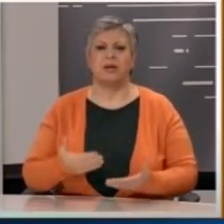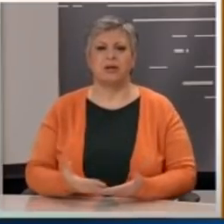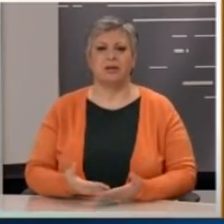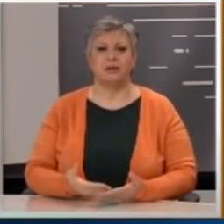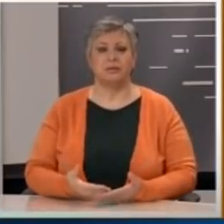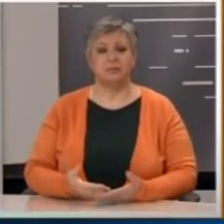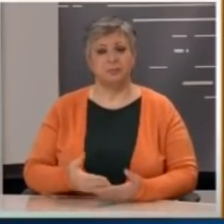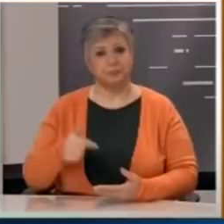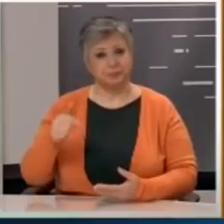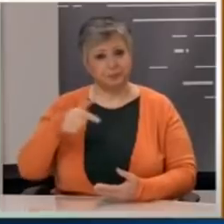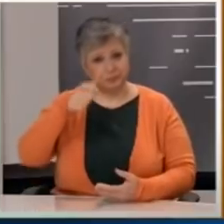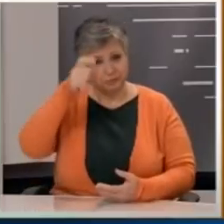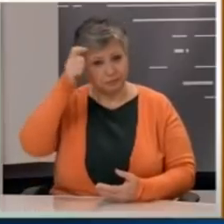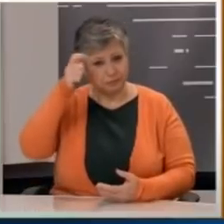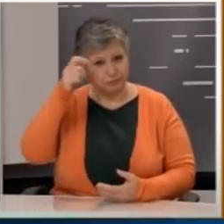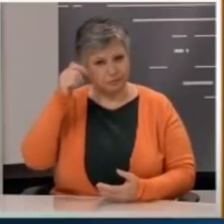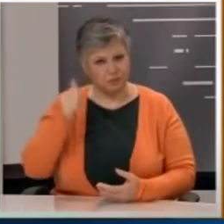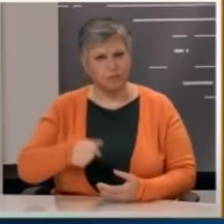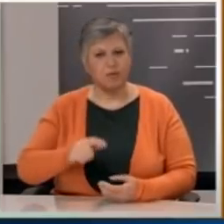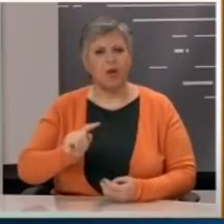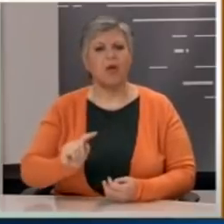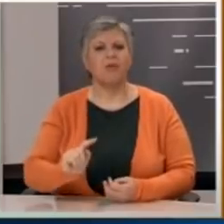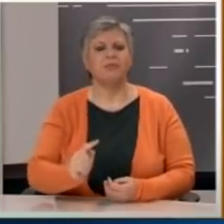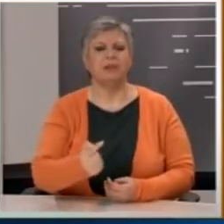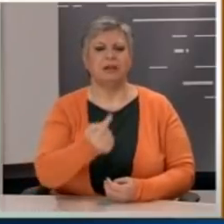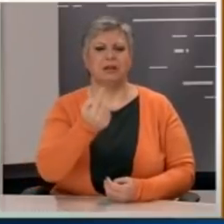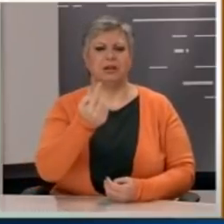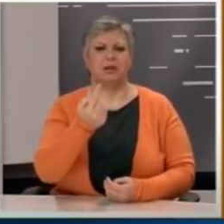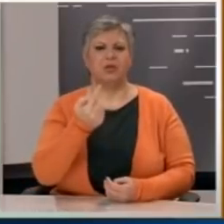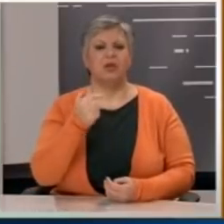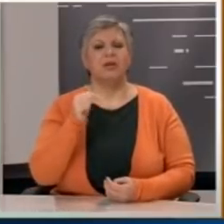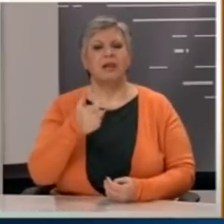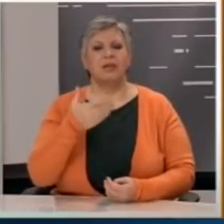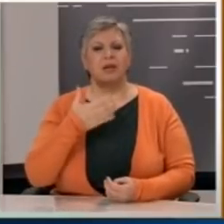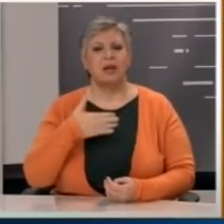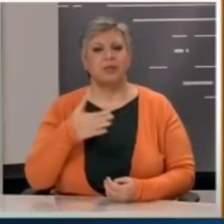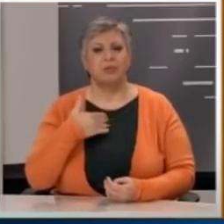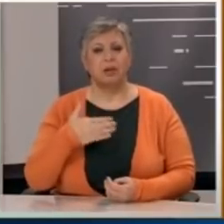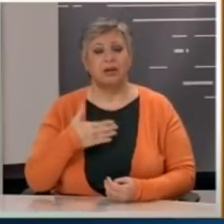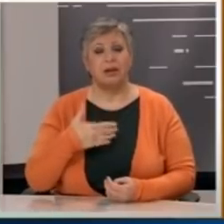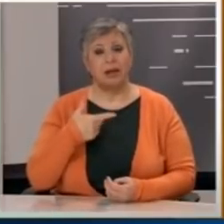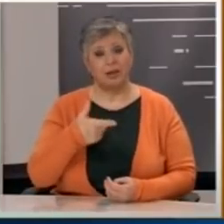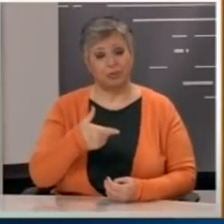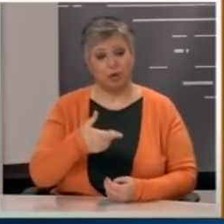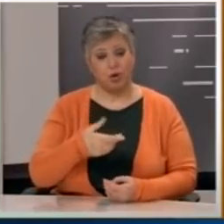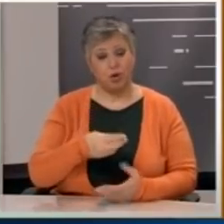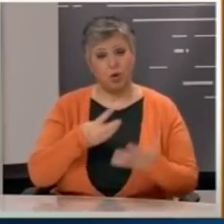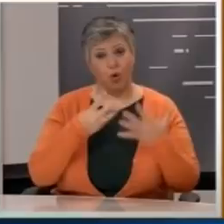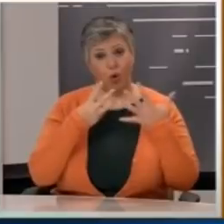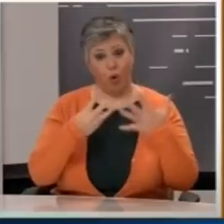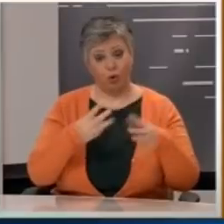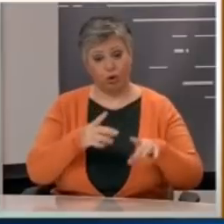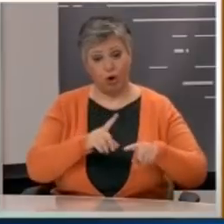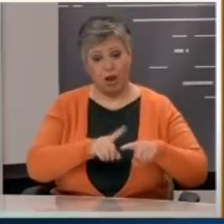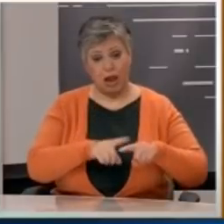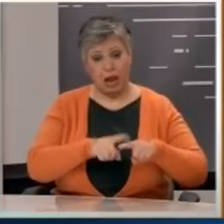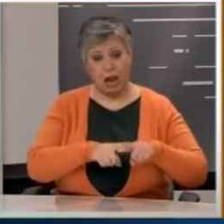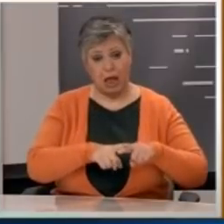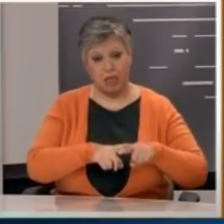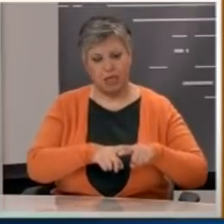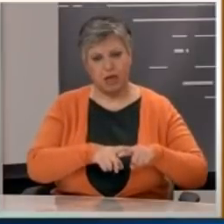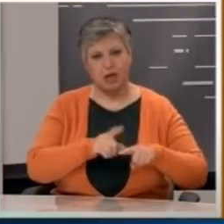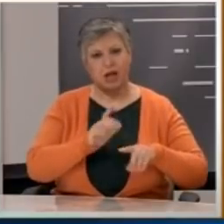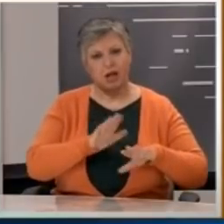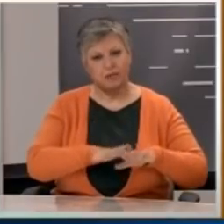Θα αφήνανε οι Τούρκοι την ευκαιρία να δημιουργήσουν συνθήκες ανταλλαξιμότητας? Θα την αφήνανε?